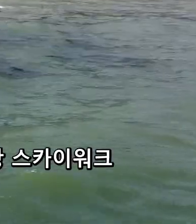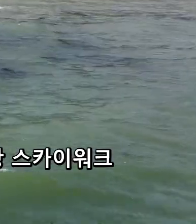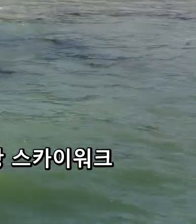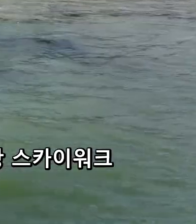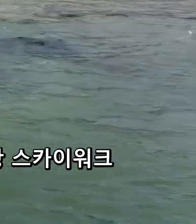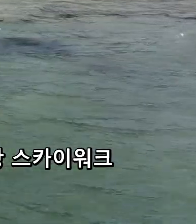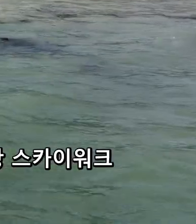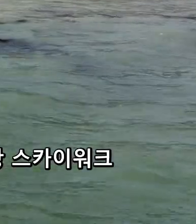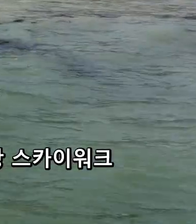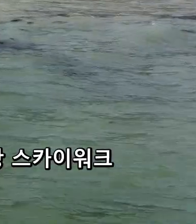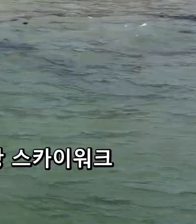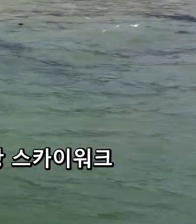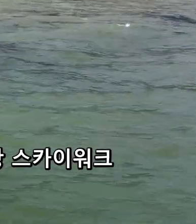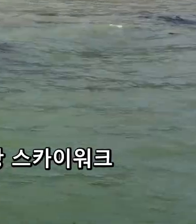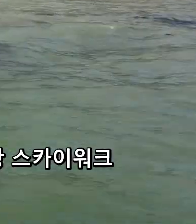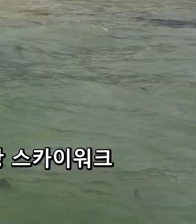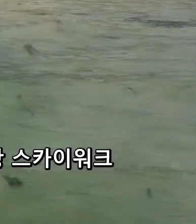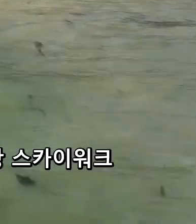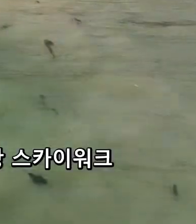으